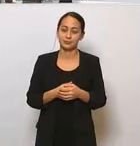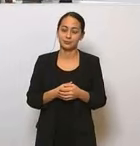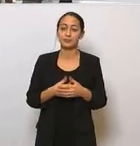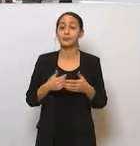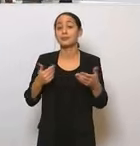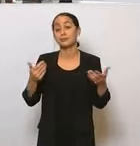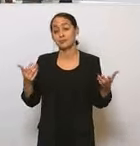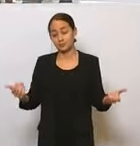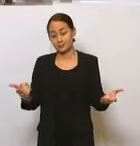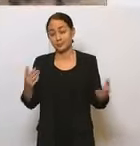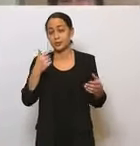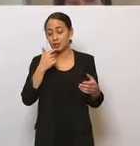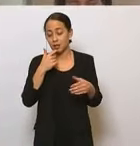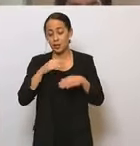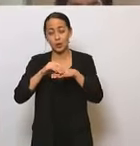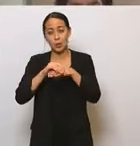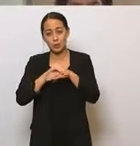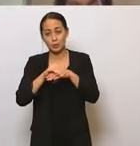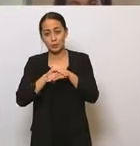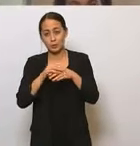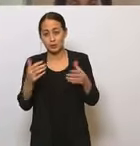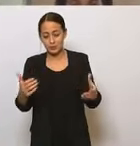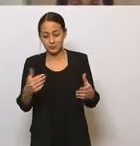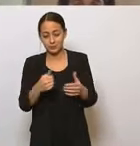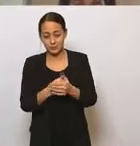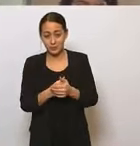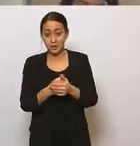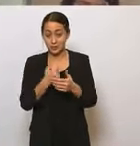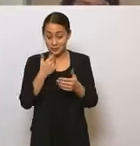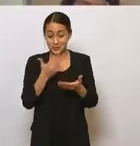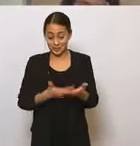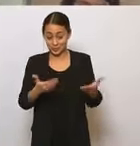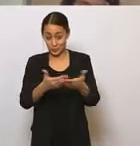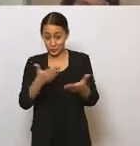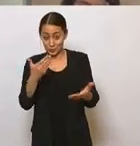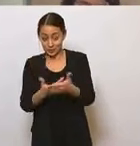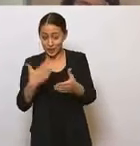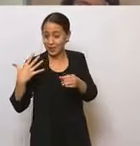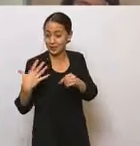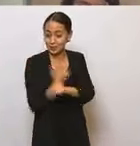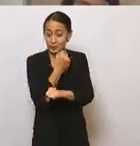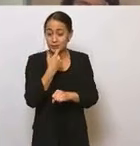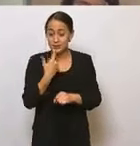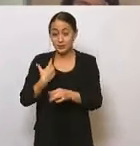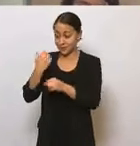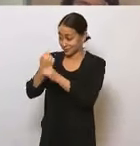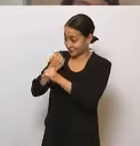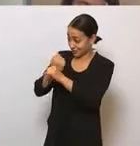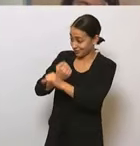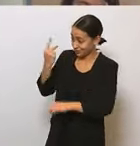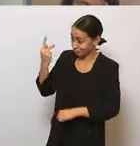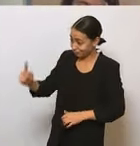Eh bien, une des raisons pour ce succès, ce sont vos travaux.